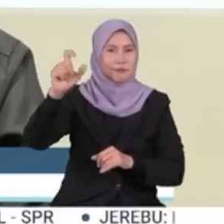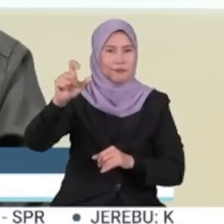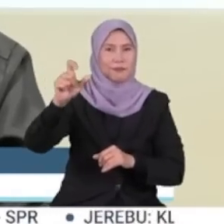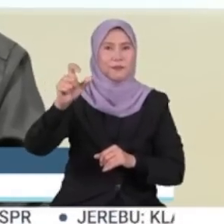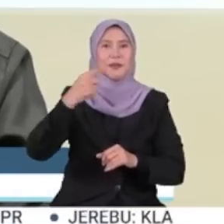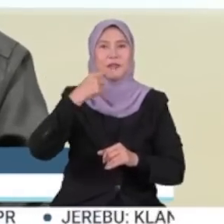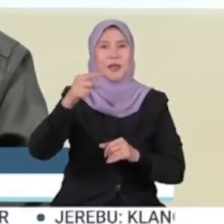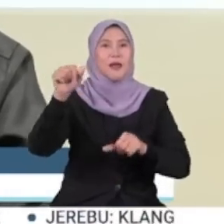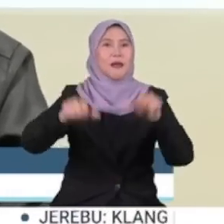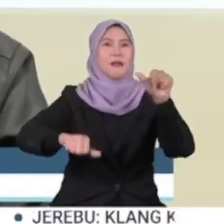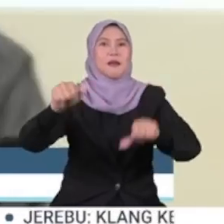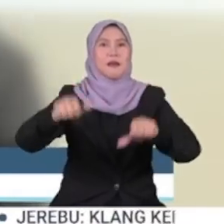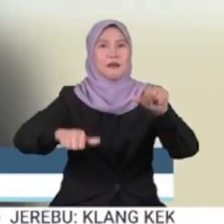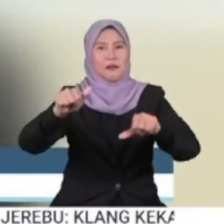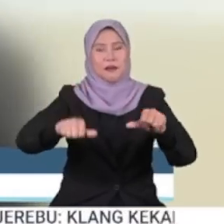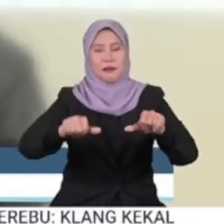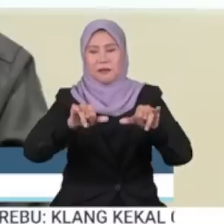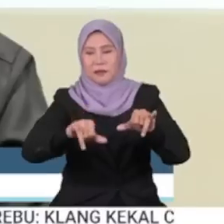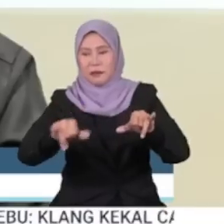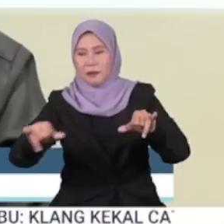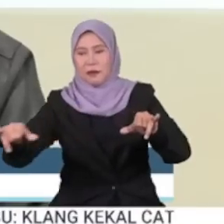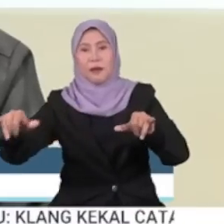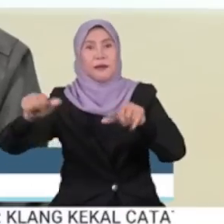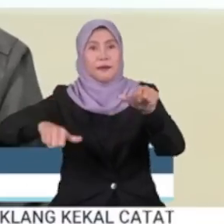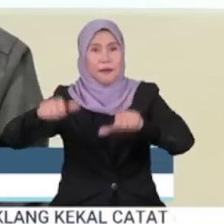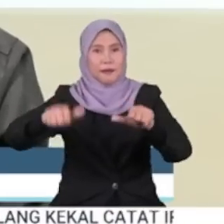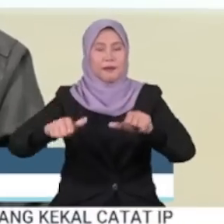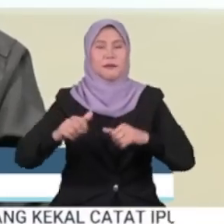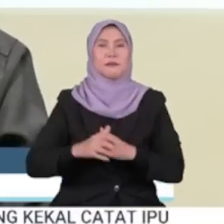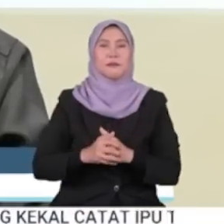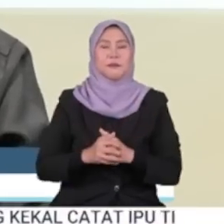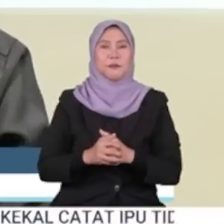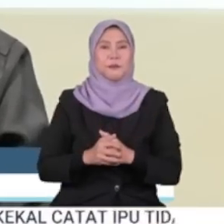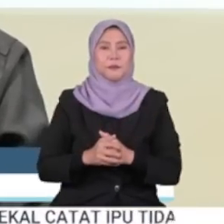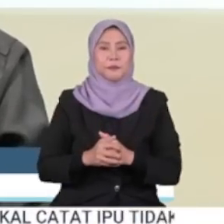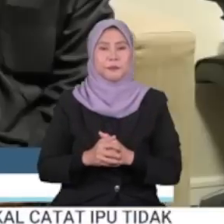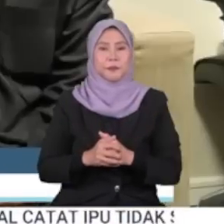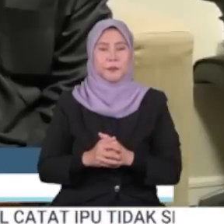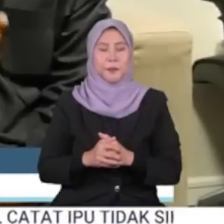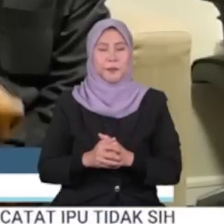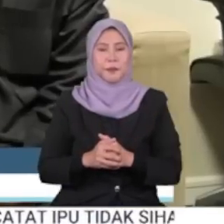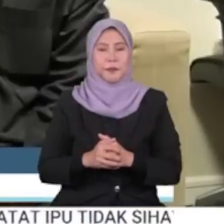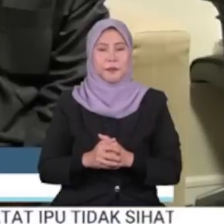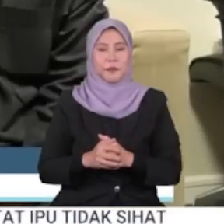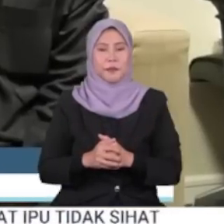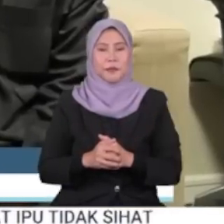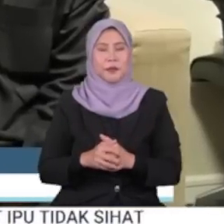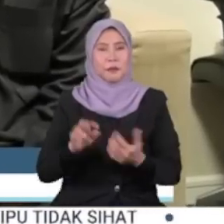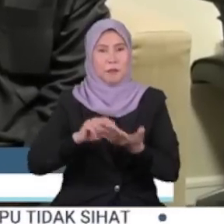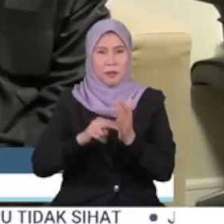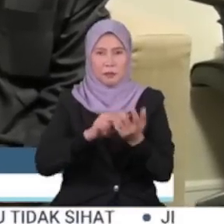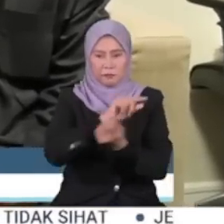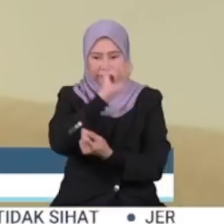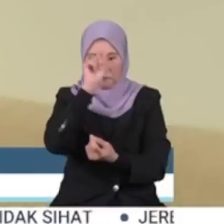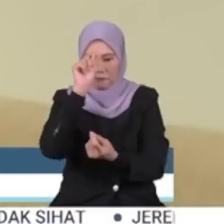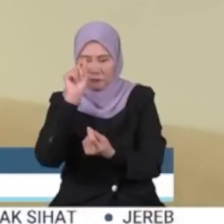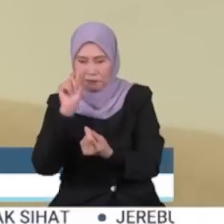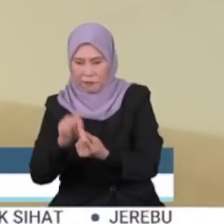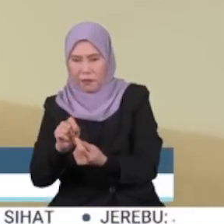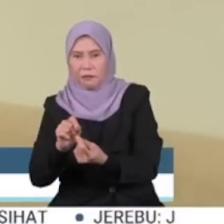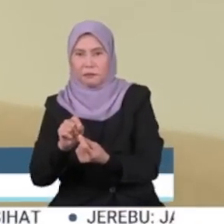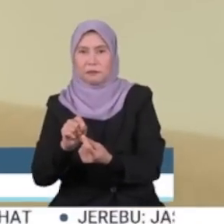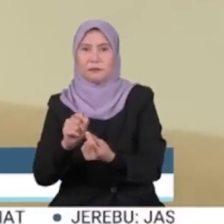merupakan anggaran, ya, takribi, bukannya tahdidi. Tahdidi ini maknanya ketepatan.